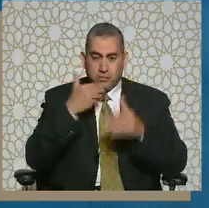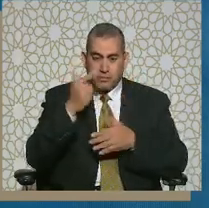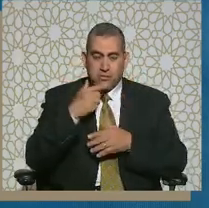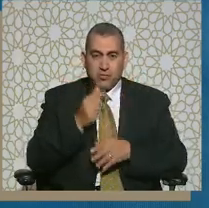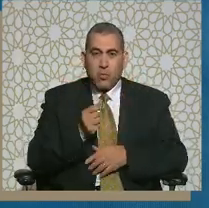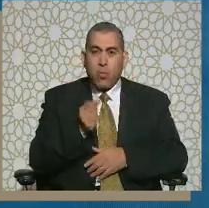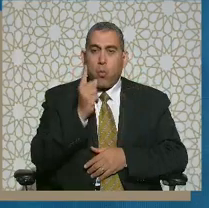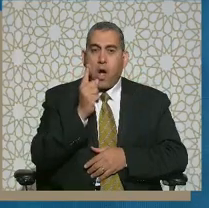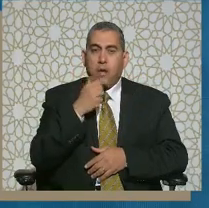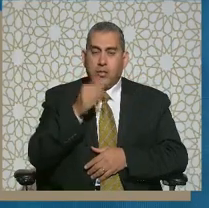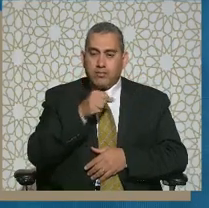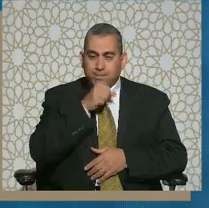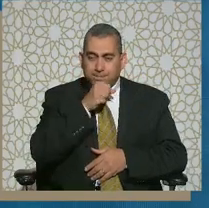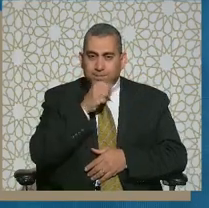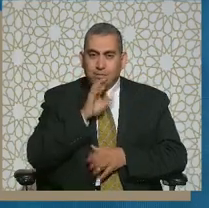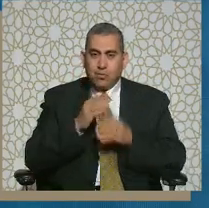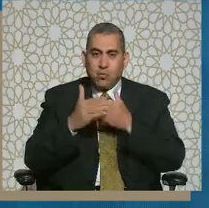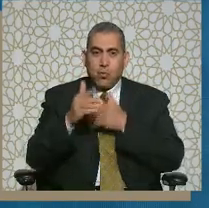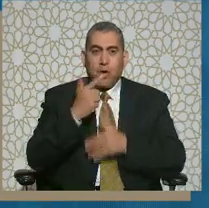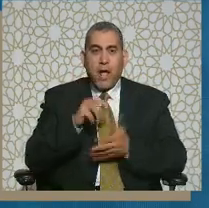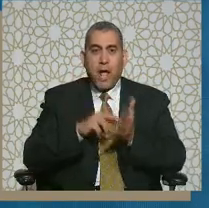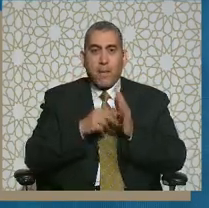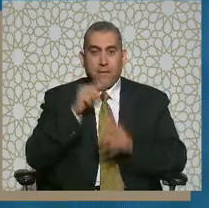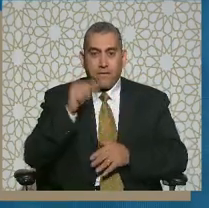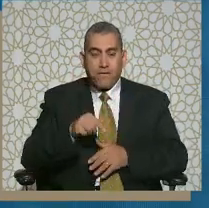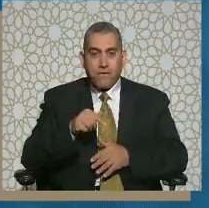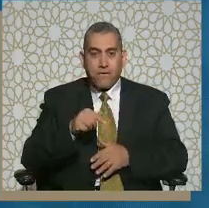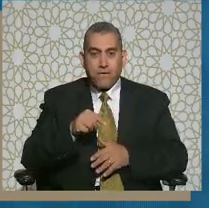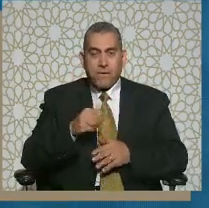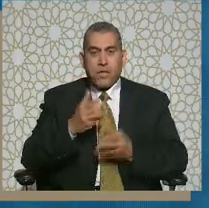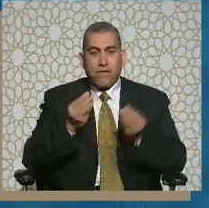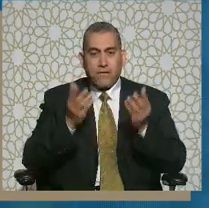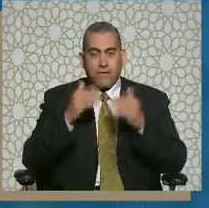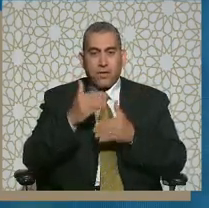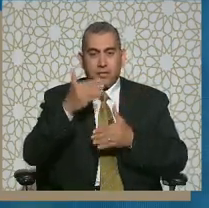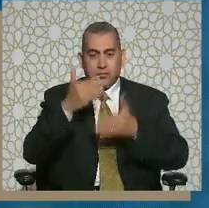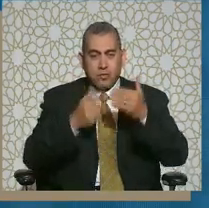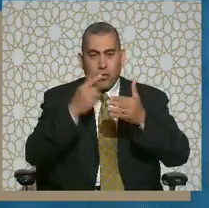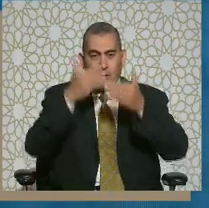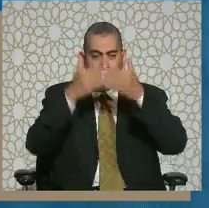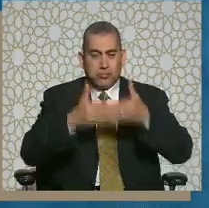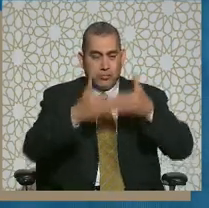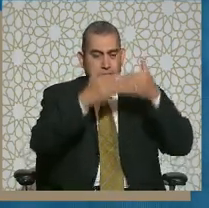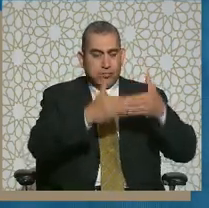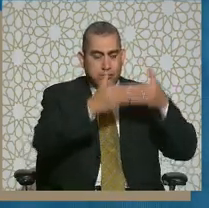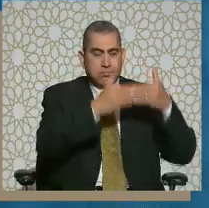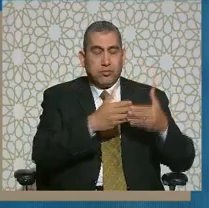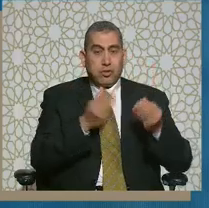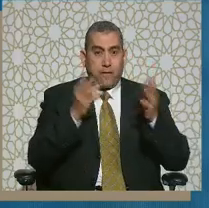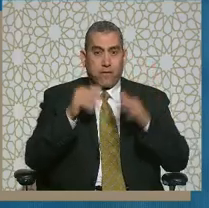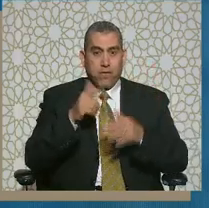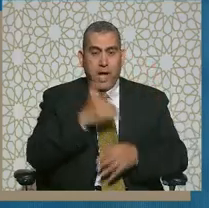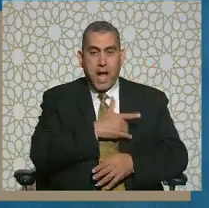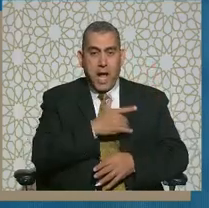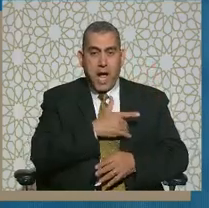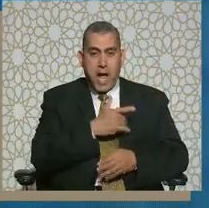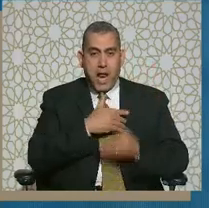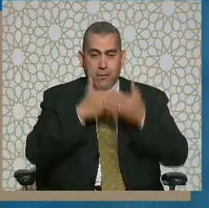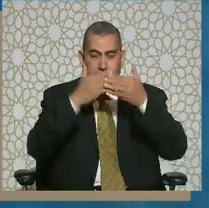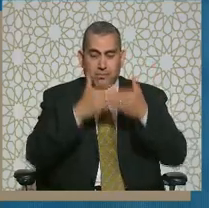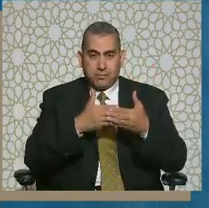قادرين نستقبل الانث في شويه حجب مش حجاب واحد بس بتمنع لبنا ان